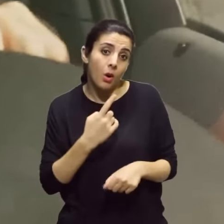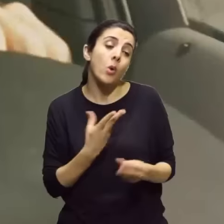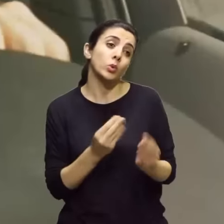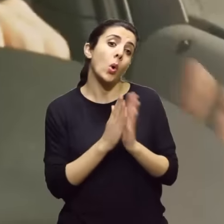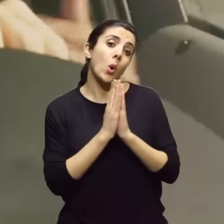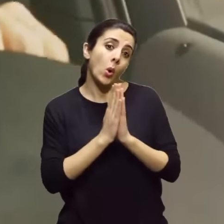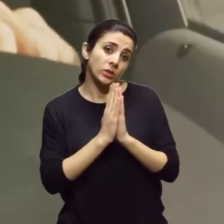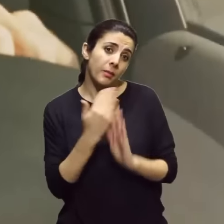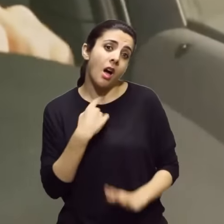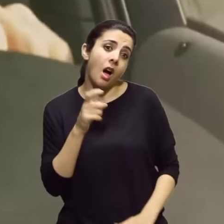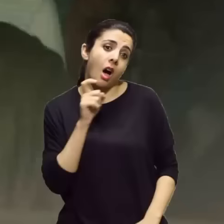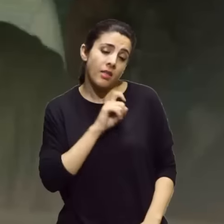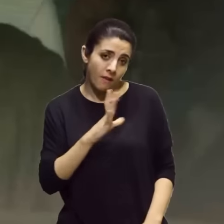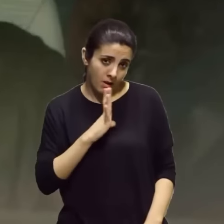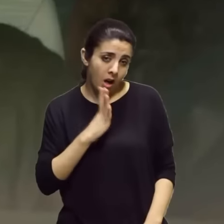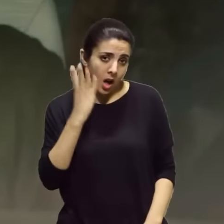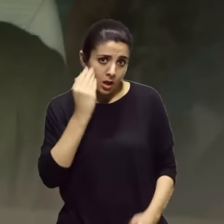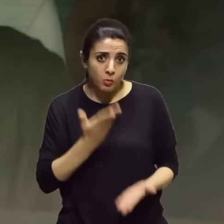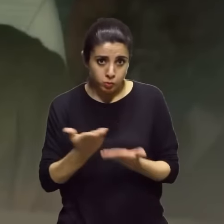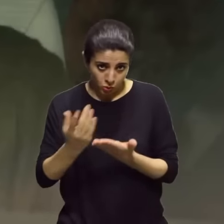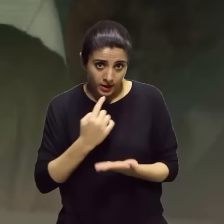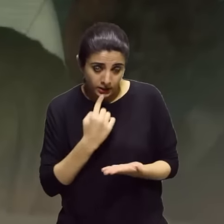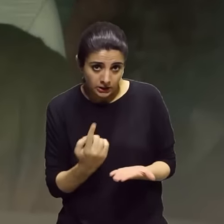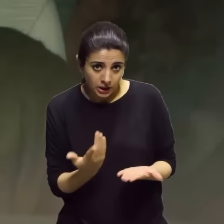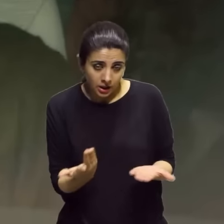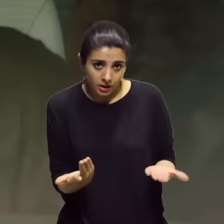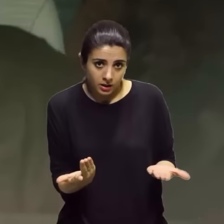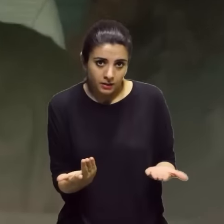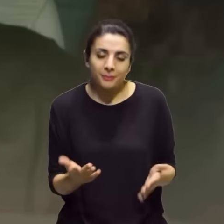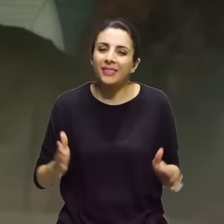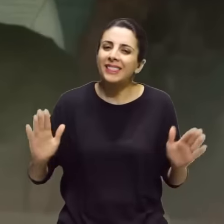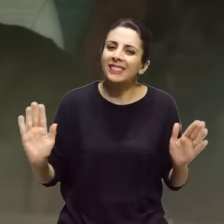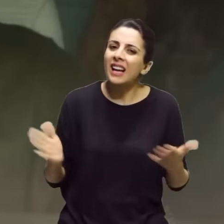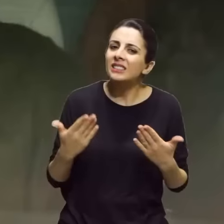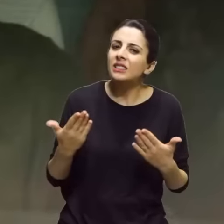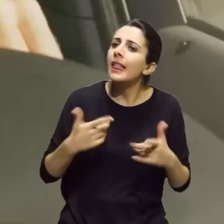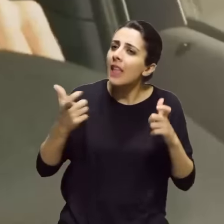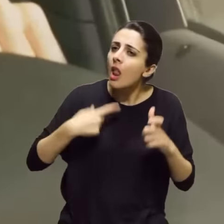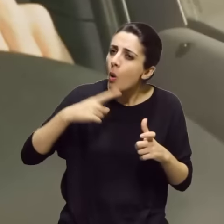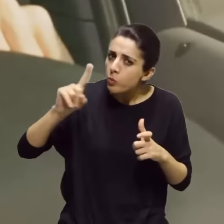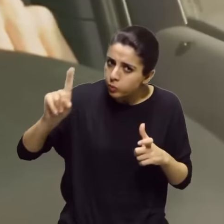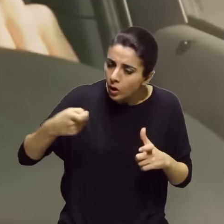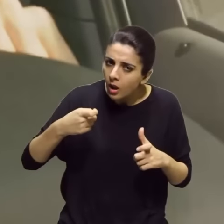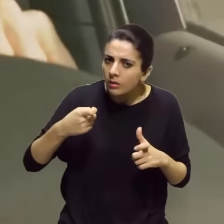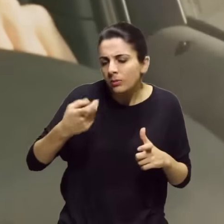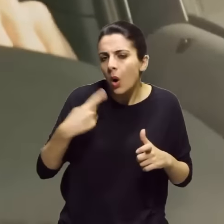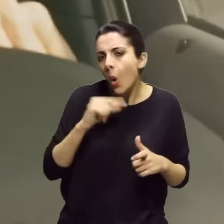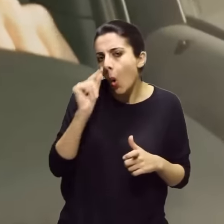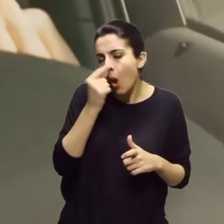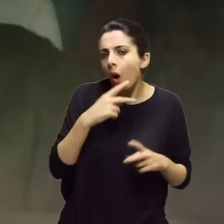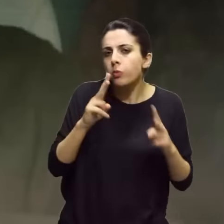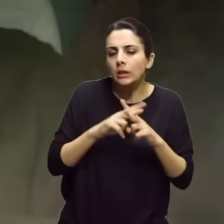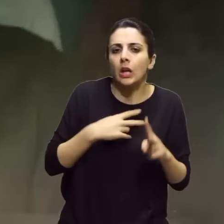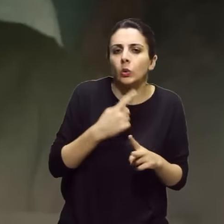çok özür dileriz. Biz hatamızı anladık. Al buyur bu da karın. Neyse abi biz nerede olduğunu bulalım. Gerisi kolay.